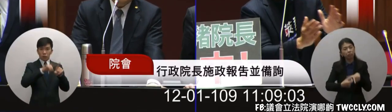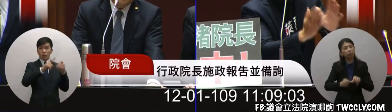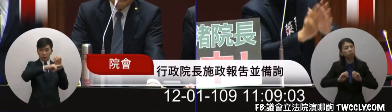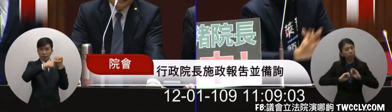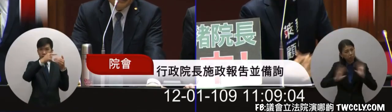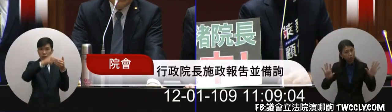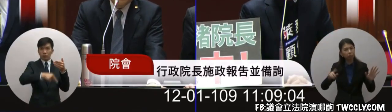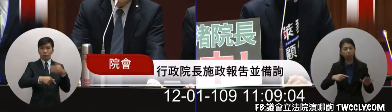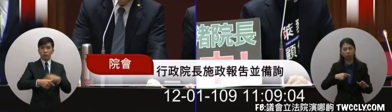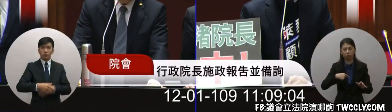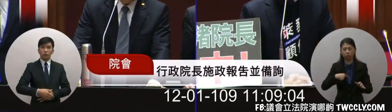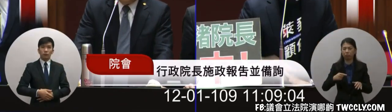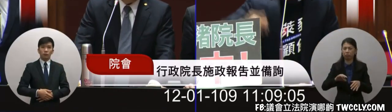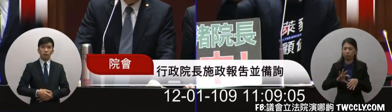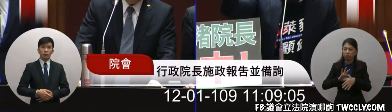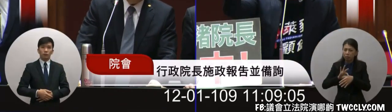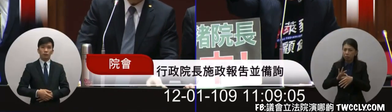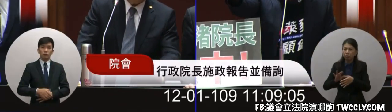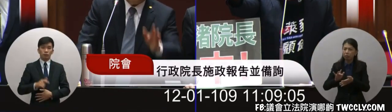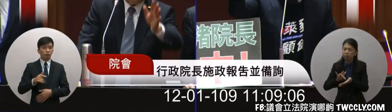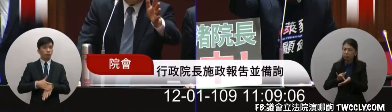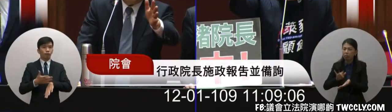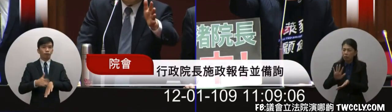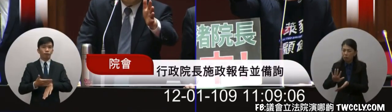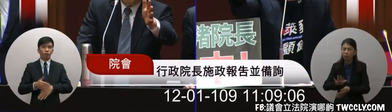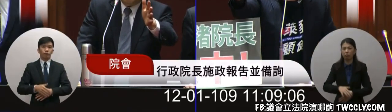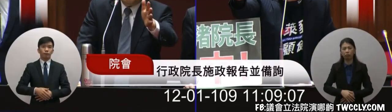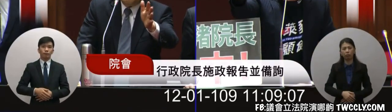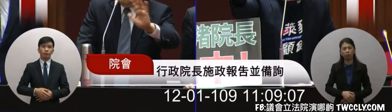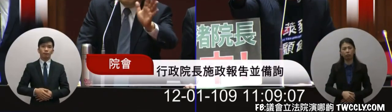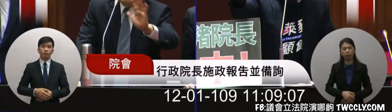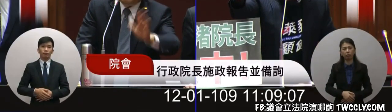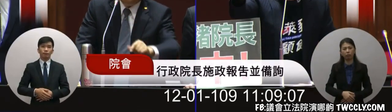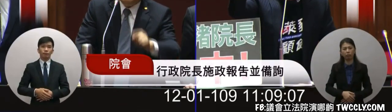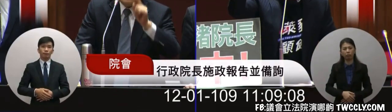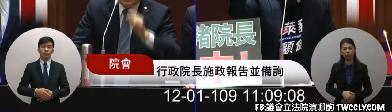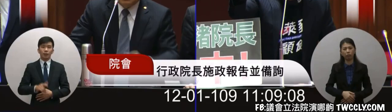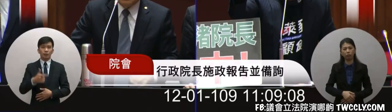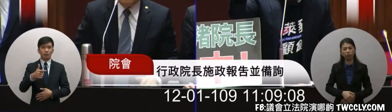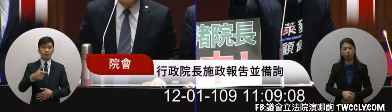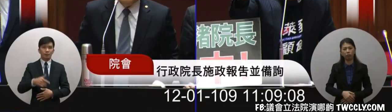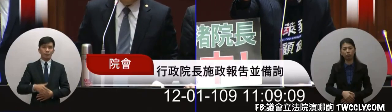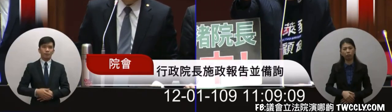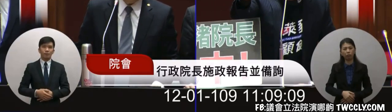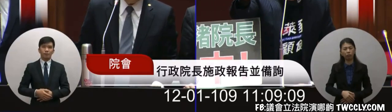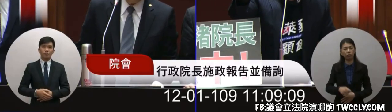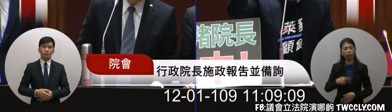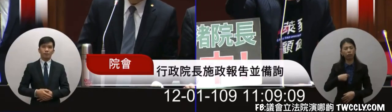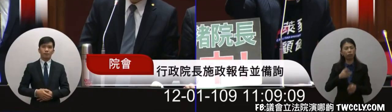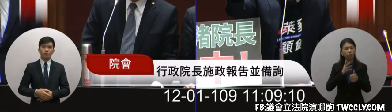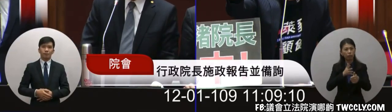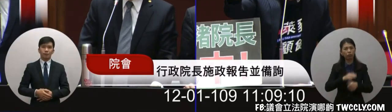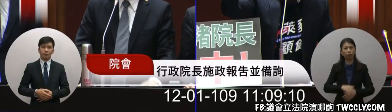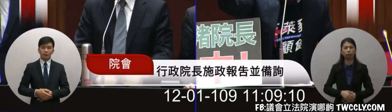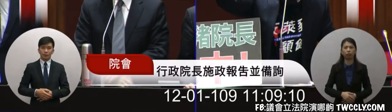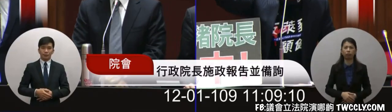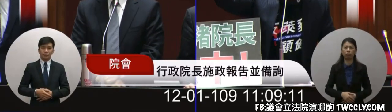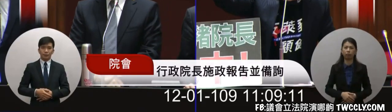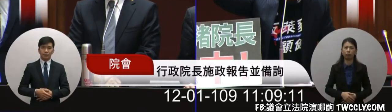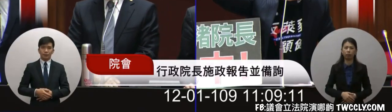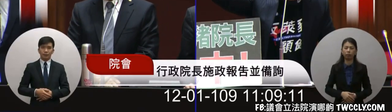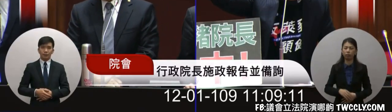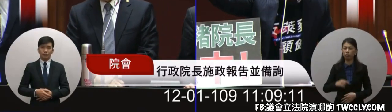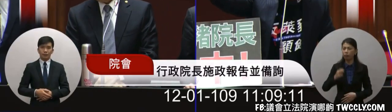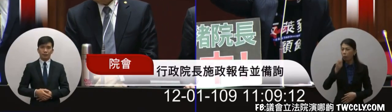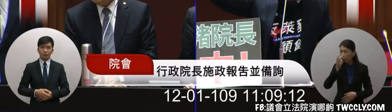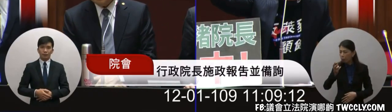我这个是莱克多巴胺吗？当然要政府，所以说这才是政府需要做的。我现在只请教部长，我们能不能去